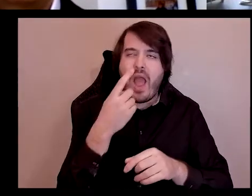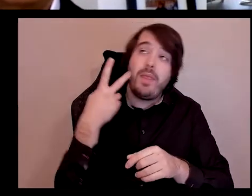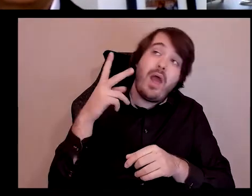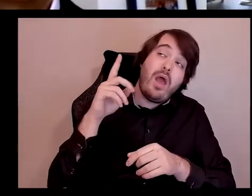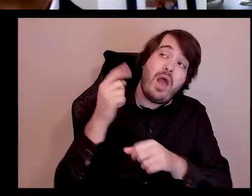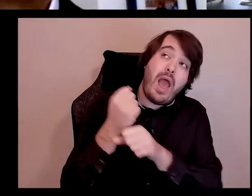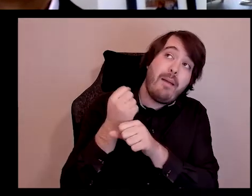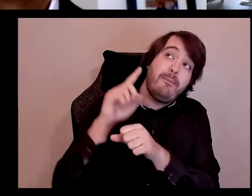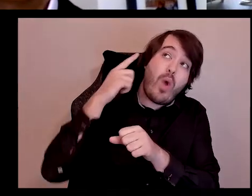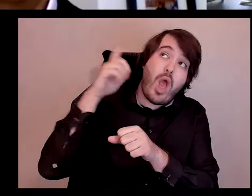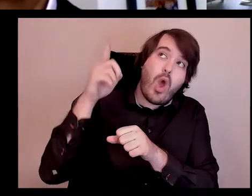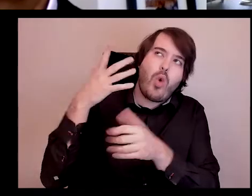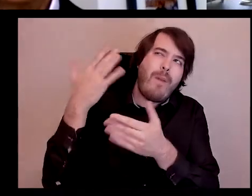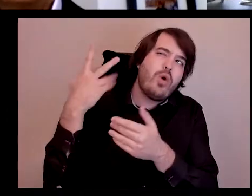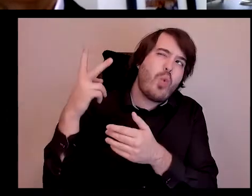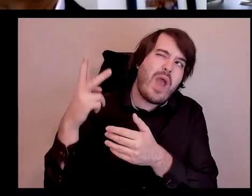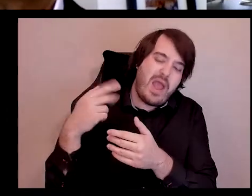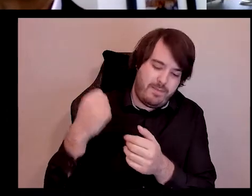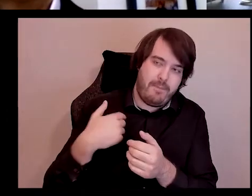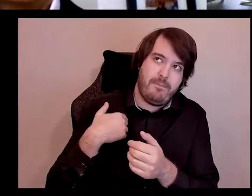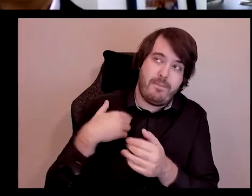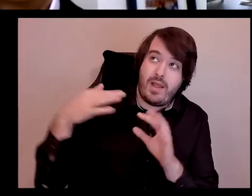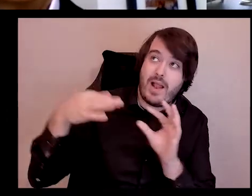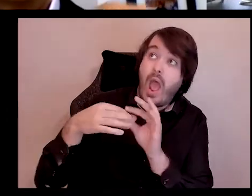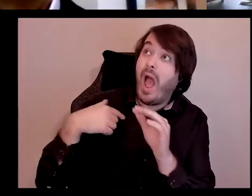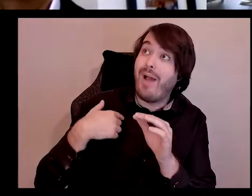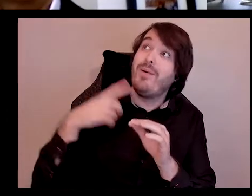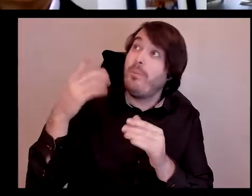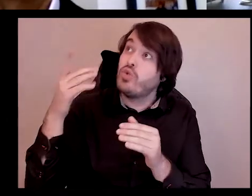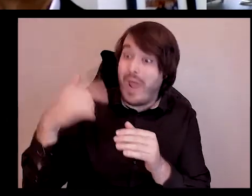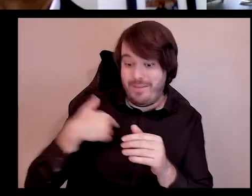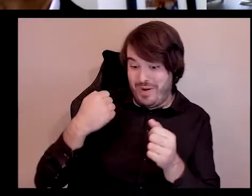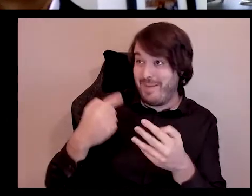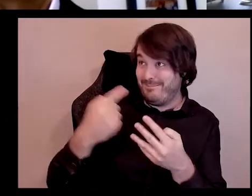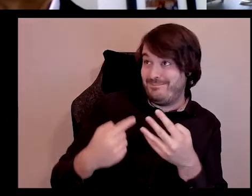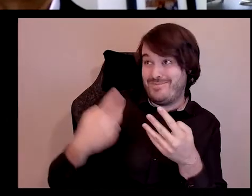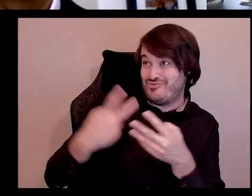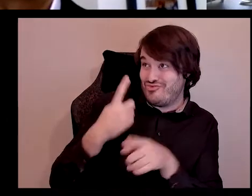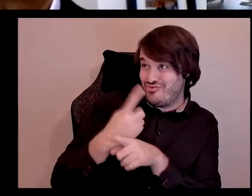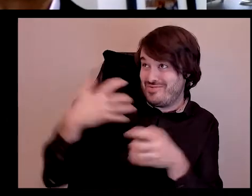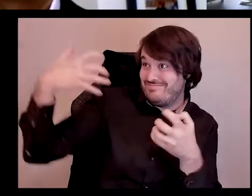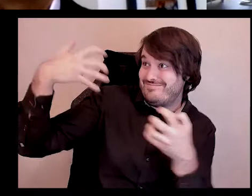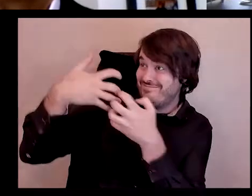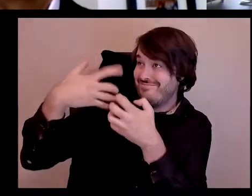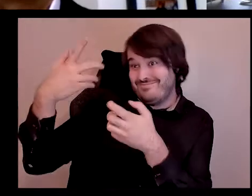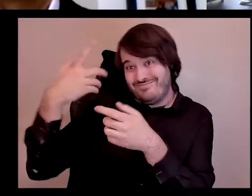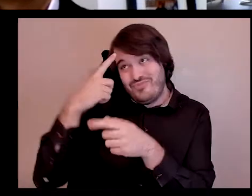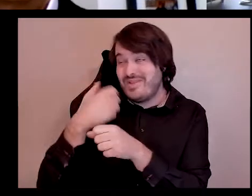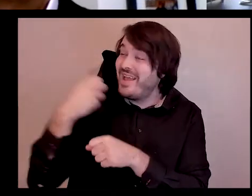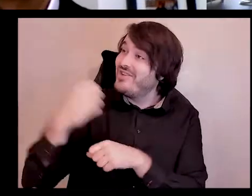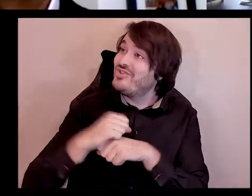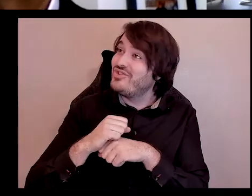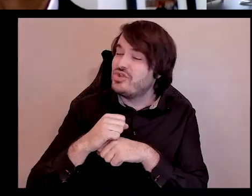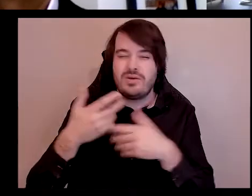recherche d'emploi. C'est de s'assurer de bien comprendre les besoins d'un employeur et être capable de faire le lien avec notre parcours professionnel pour